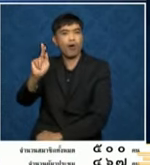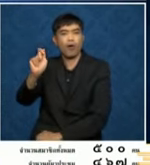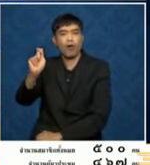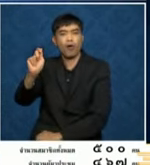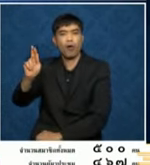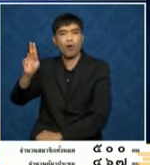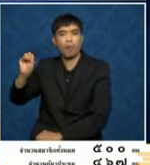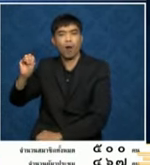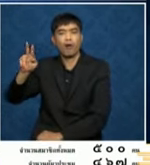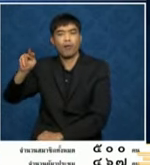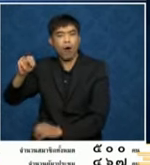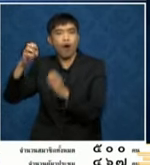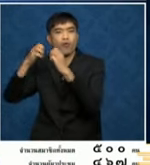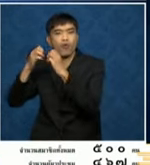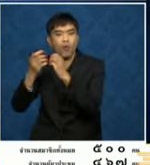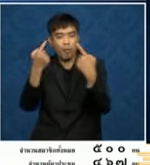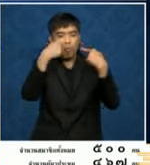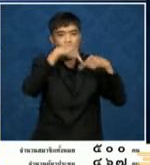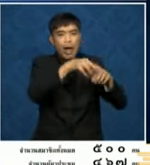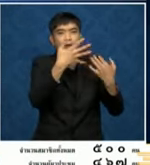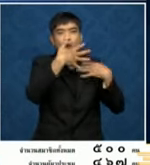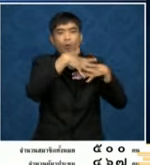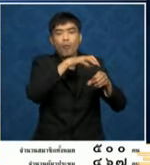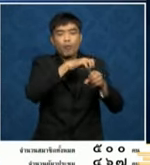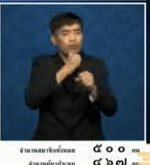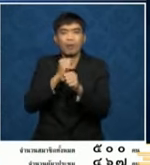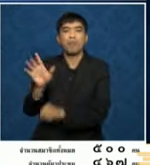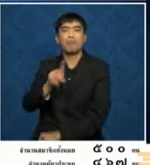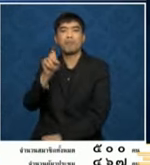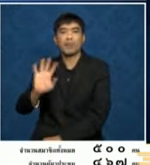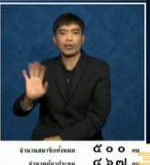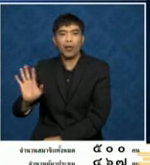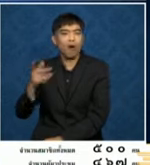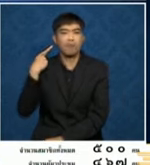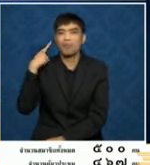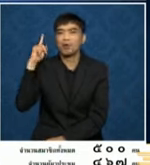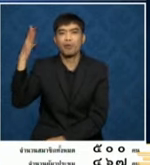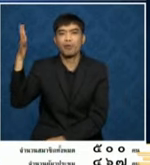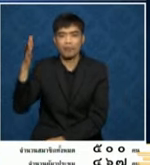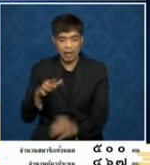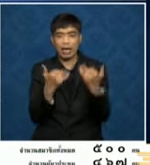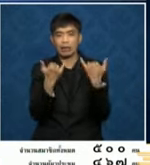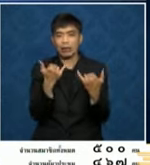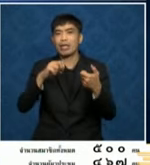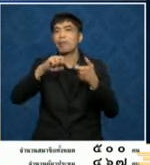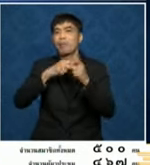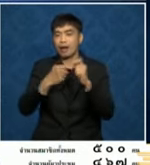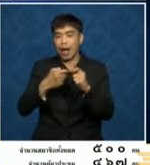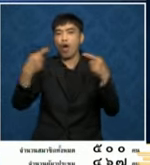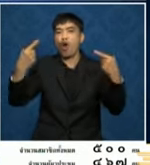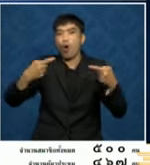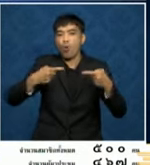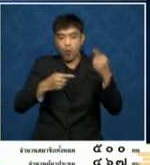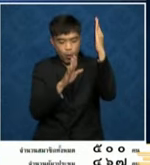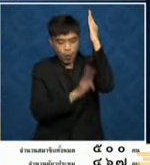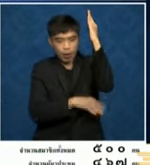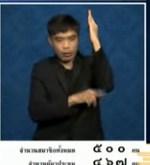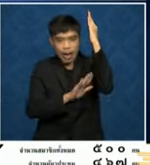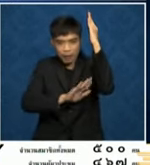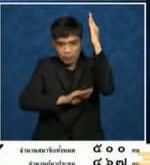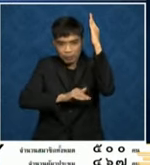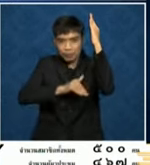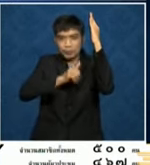และดิฉันคิดว่าในสถานการณ์ปัจจุบันมีพื้นที่ที่มีความอ่อนไหวใน3จังหวัดชายแดนภาคใต้ณปัจจุบันนั้นมีทิศทางที่จะดีขึ้นเมื่อเป